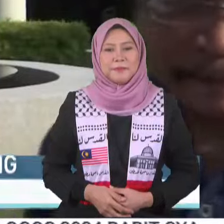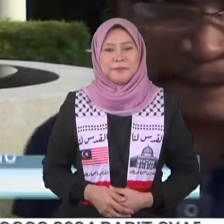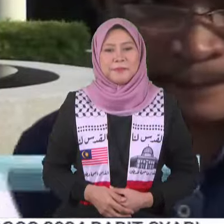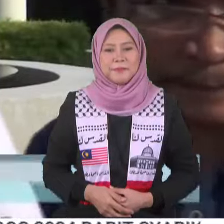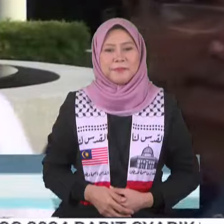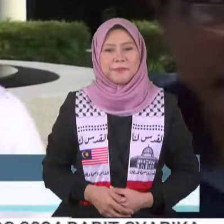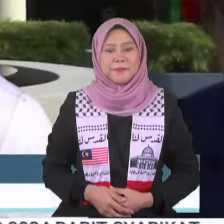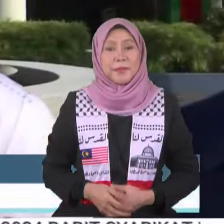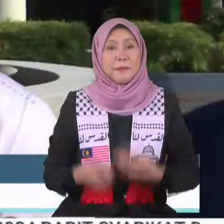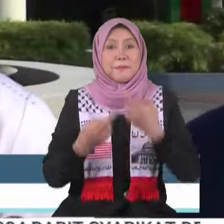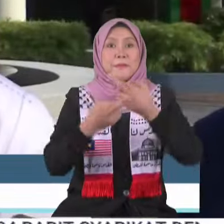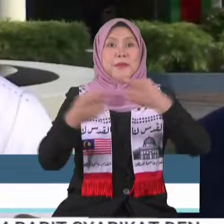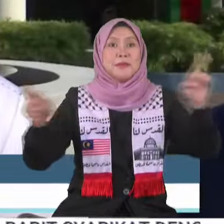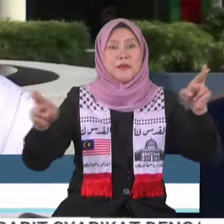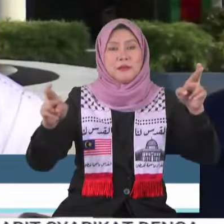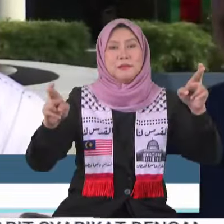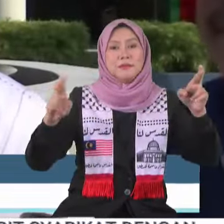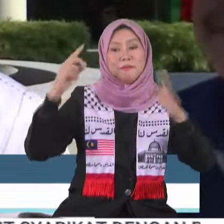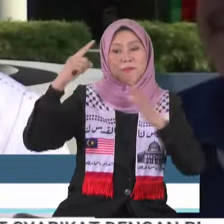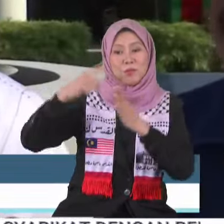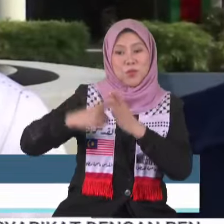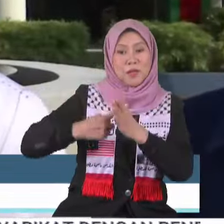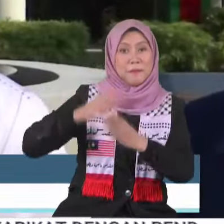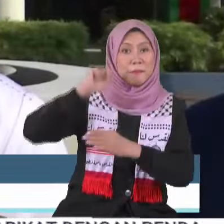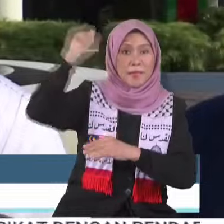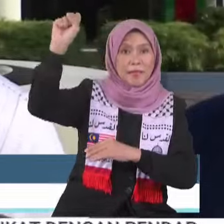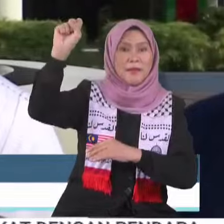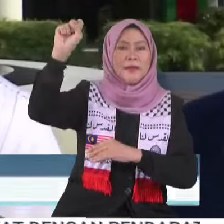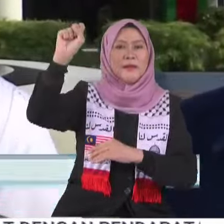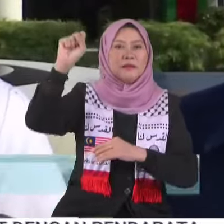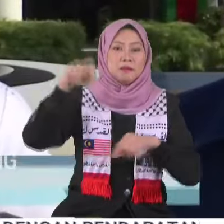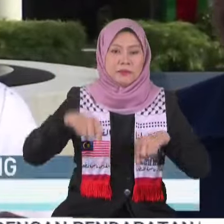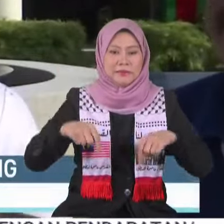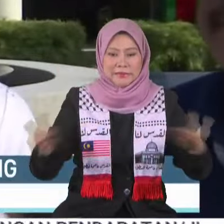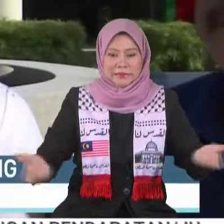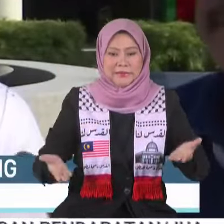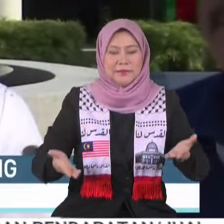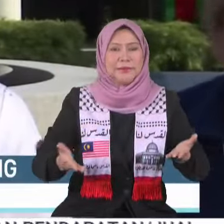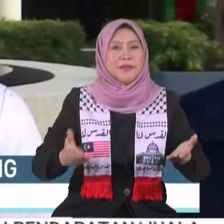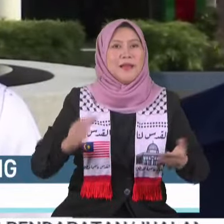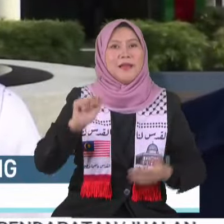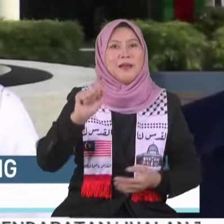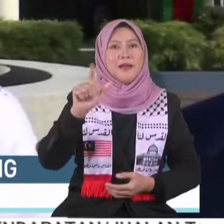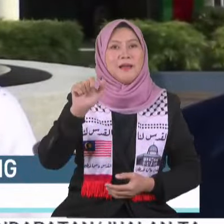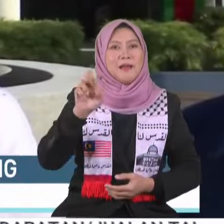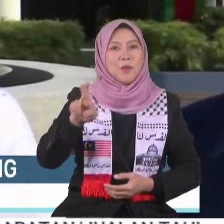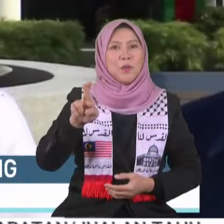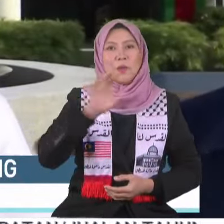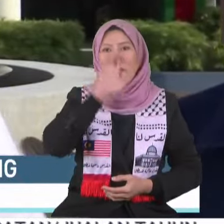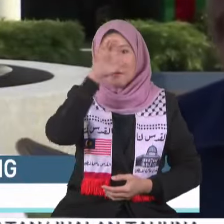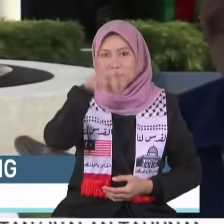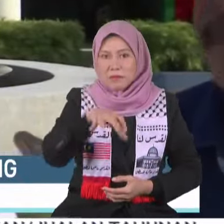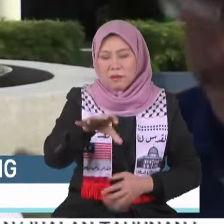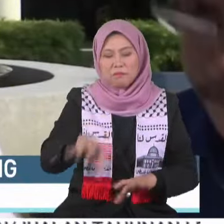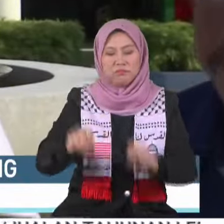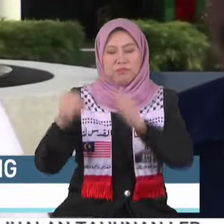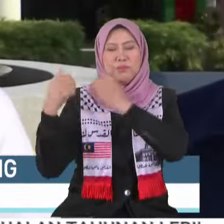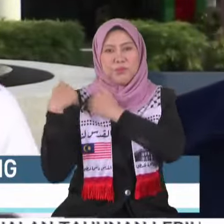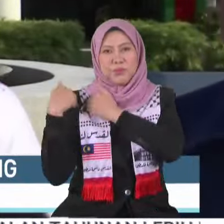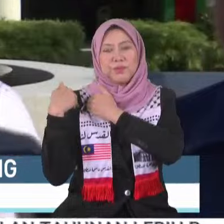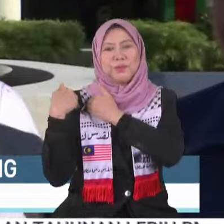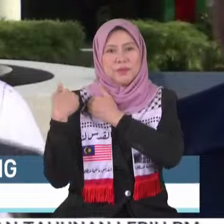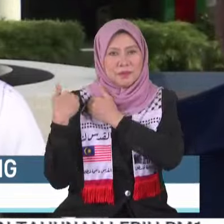Pelancaran Bulan Kebangsaan peringkat Negeri Melaka yang pada tahun ini kita memilih Dataran Alur Gajah sebagai tuan rumahnya diurusikan oleh Jabatan